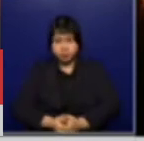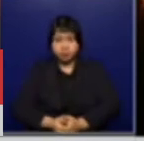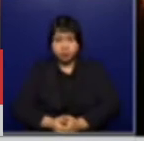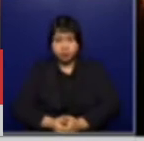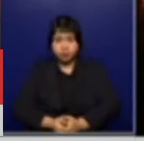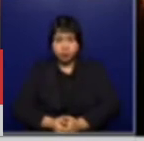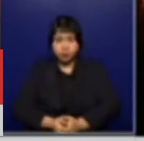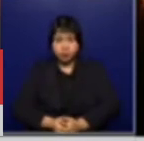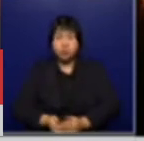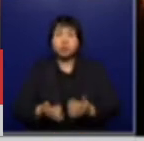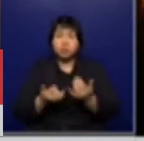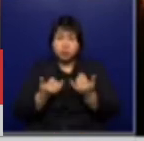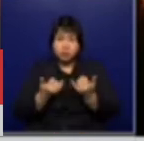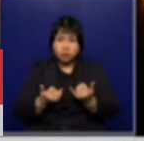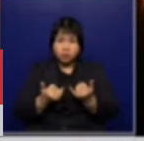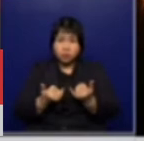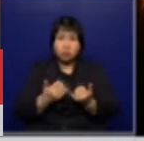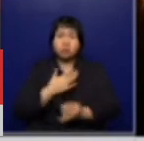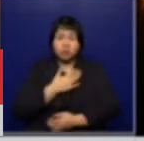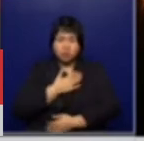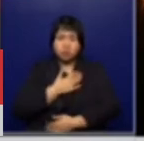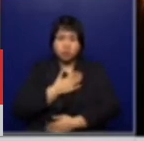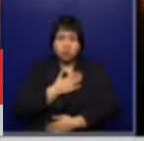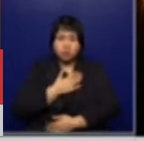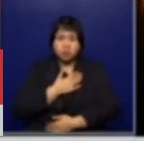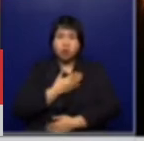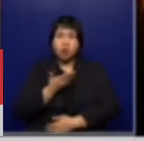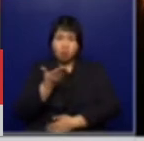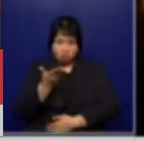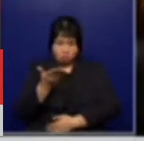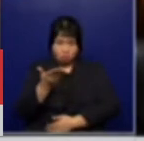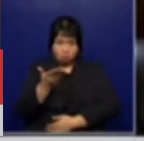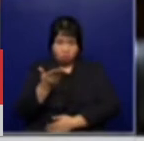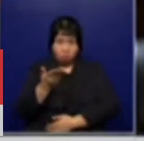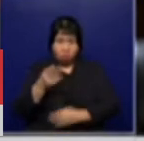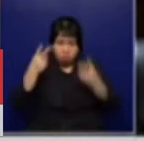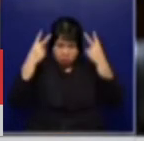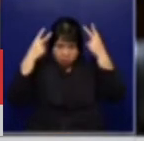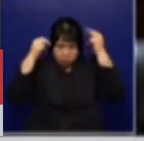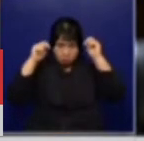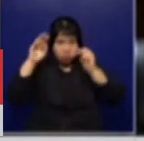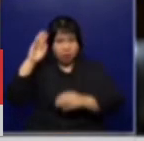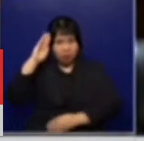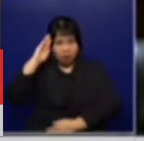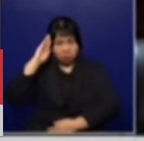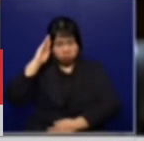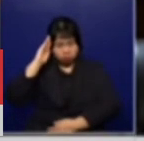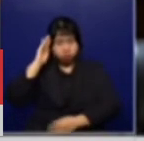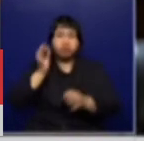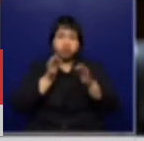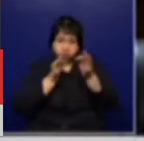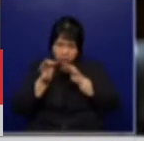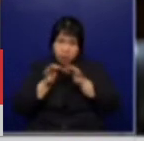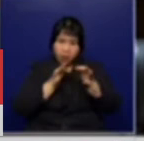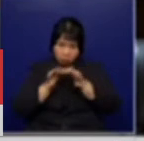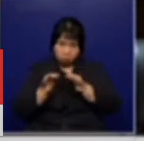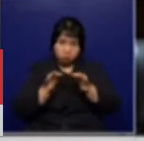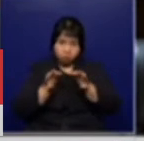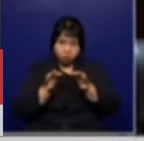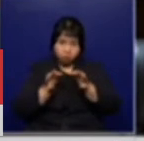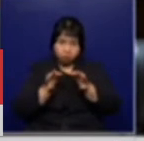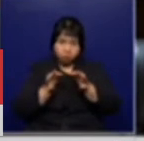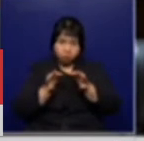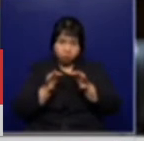พค่ะดิฉันขอให้พลเอกประยุทธ์จันทร์โอชานายกรัฐมนตรีได้ชี้แจงต่อสภาแห่งนี้ค่ะ